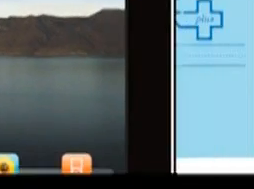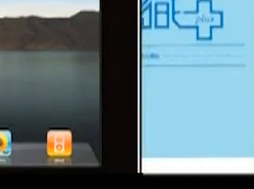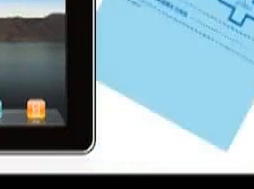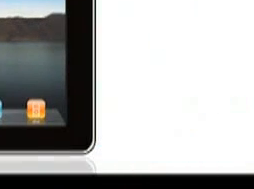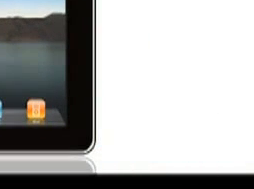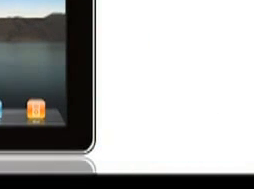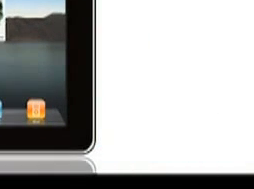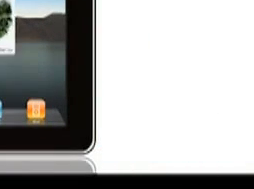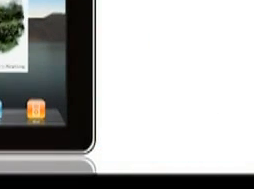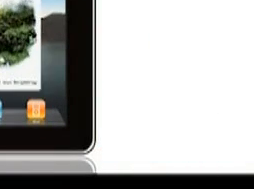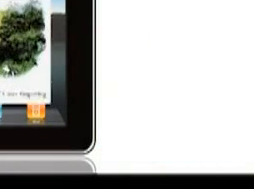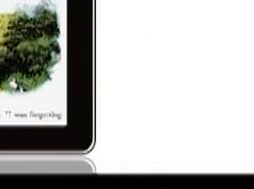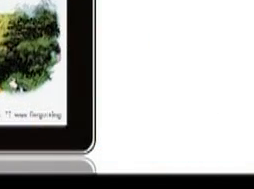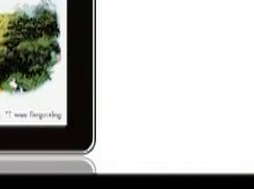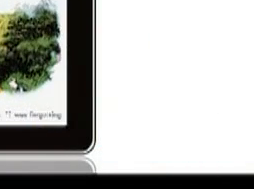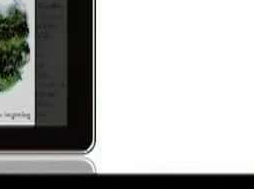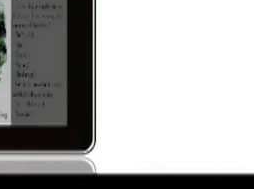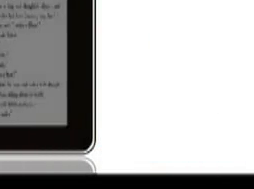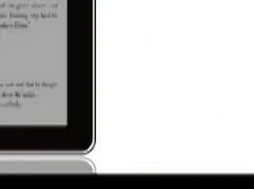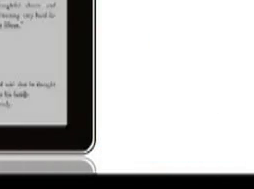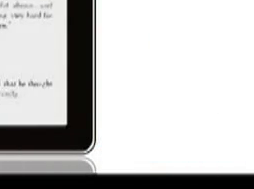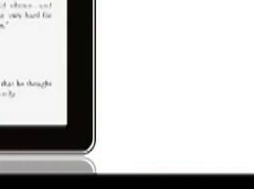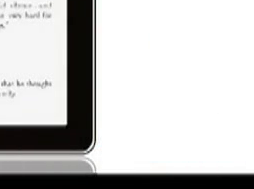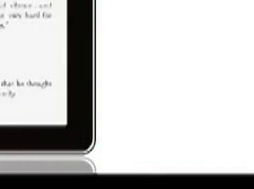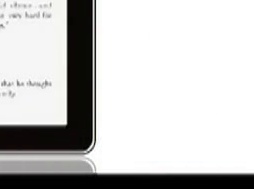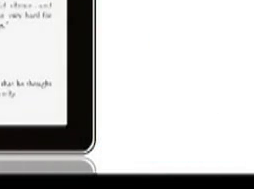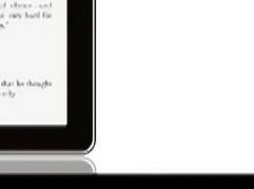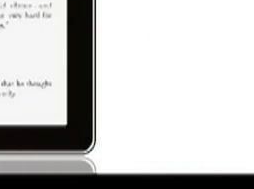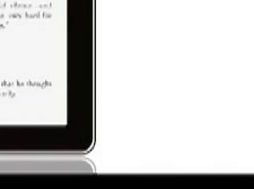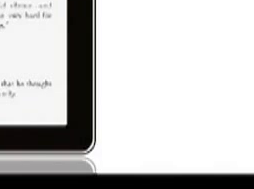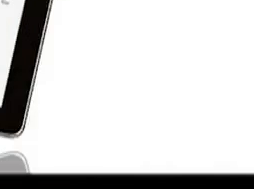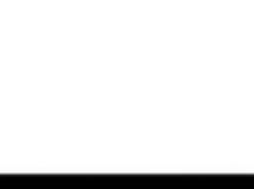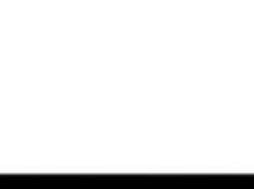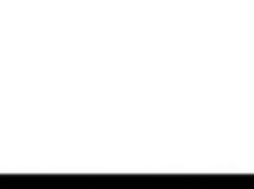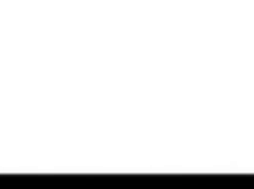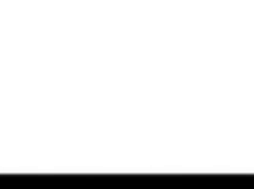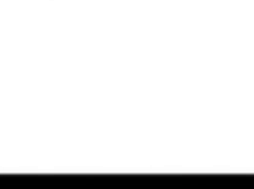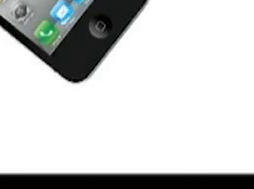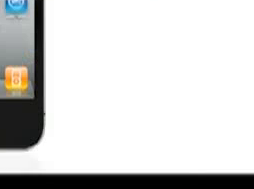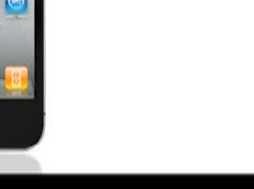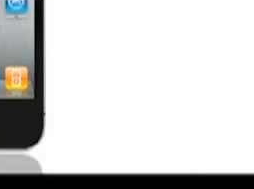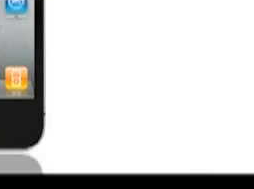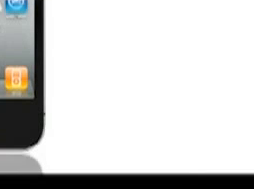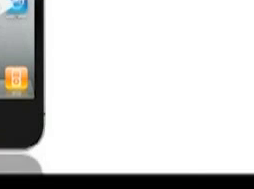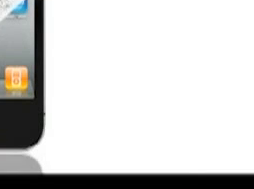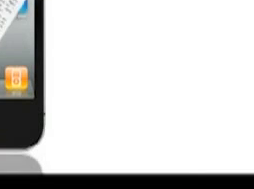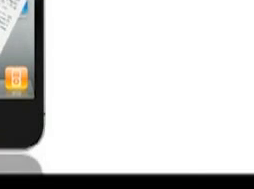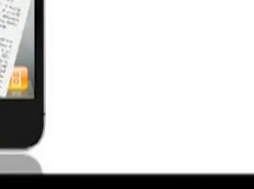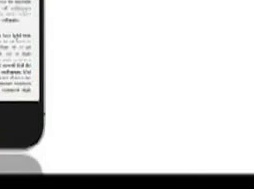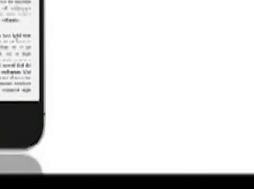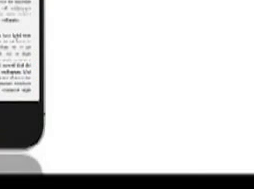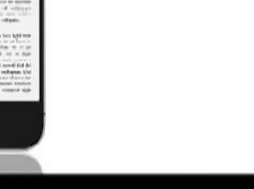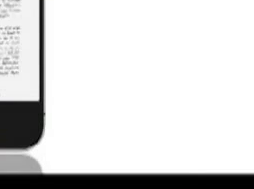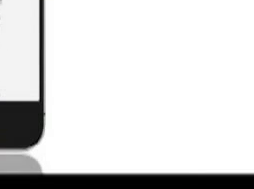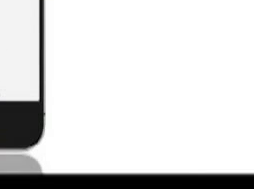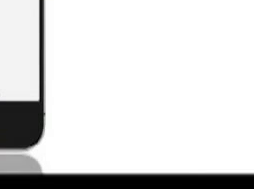他们的书籍、刊物和 blog 等等发成电子书，令到读者可以随时随地利用 iPad、